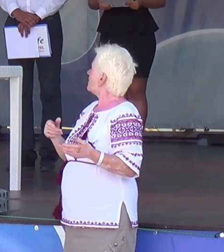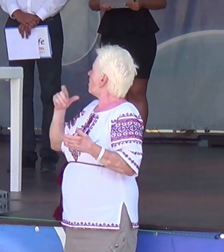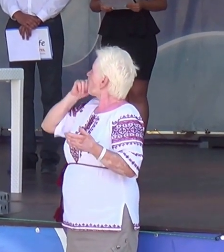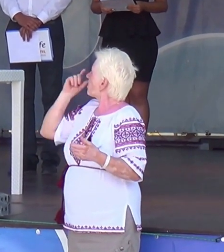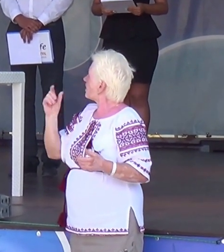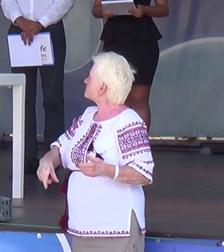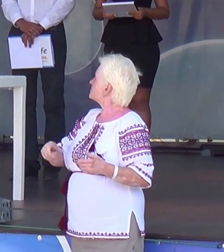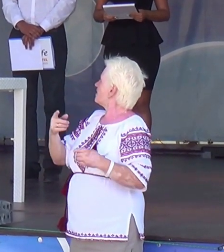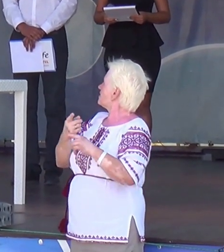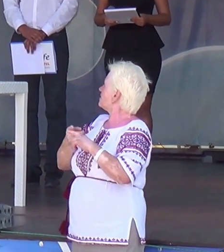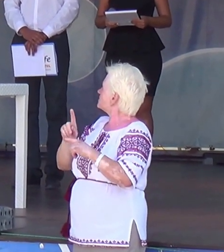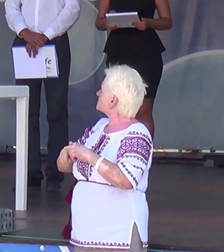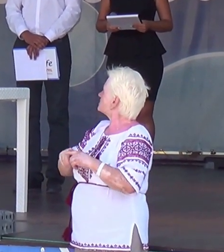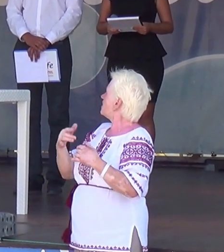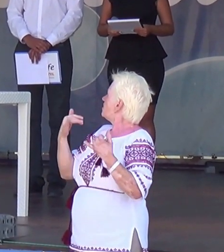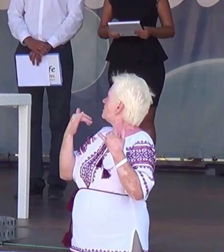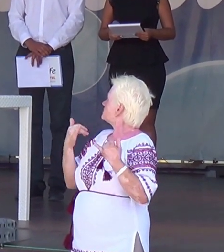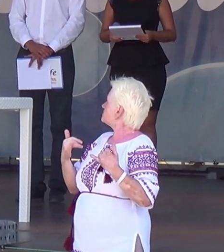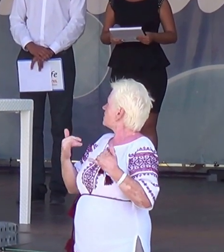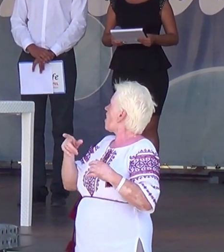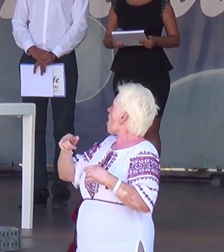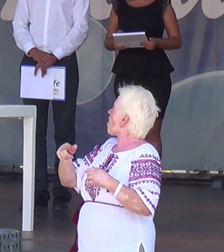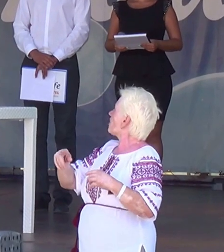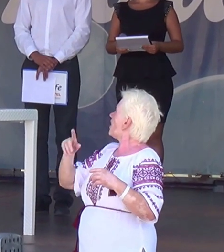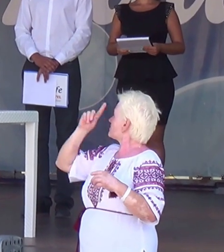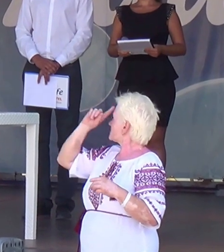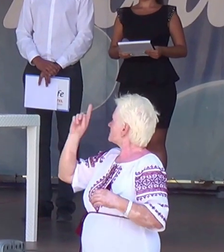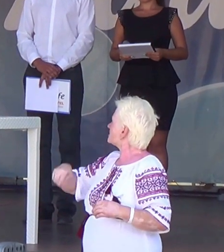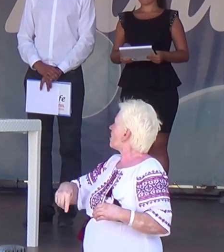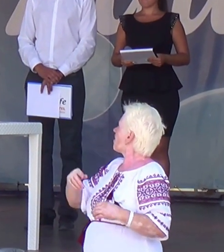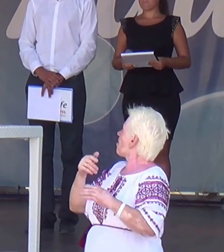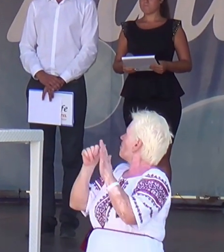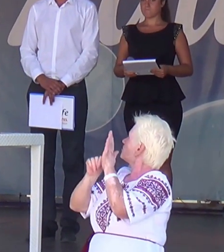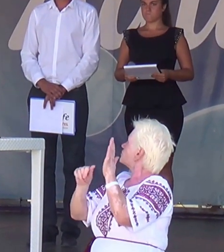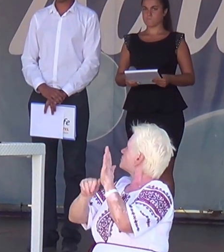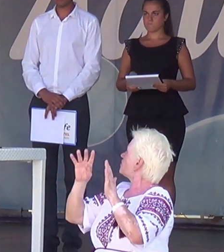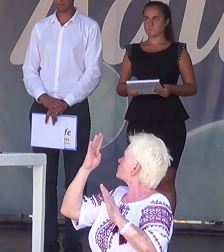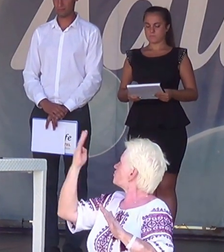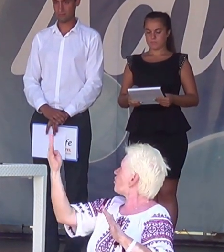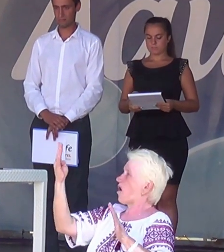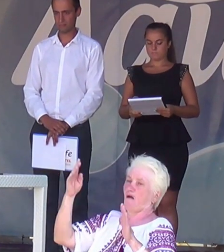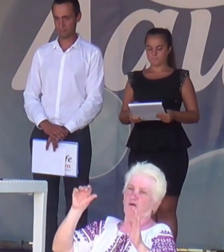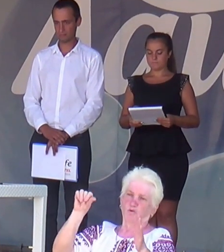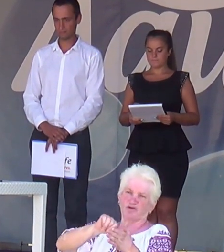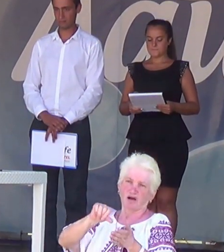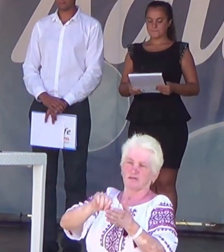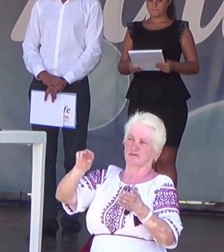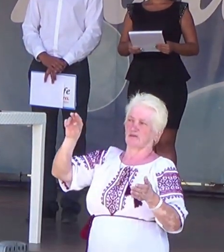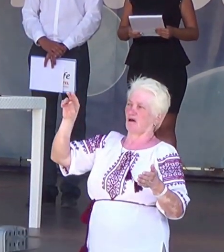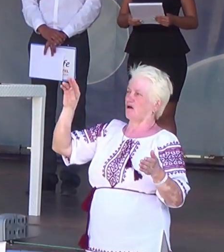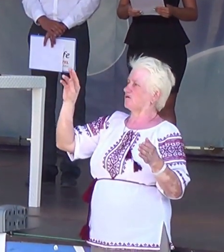Украины она имела день рождения. Это символично. Она стала именно 64-м участником нашего чемпионата,